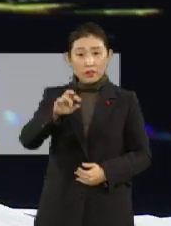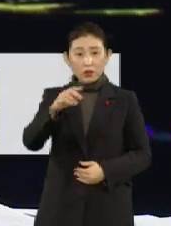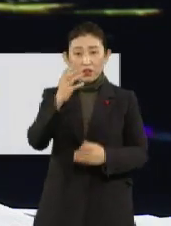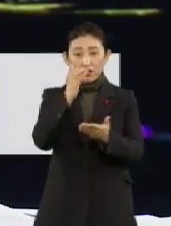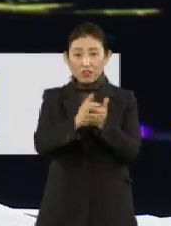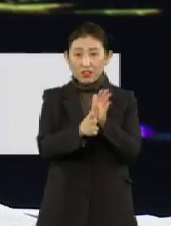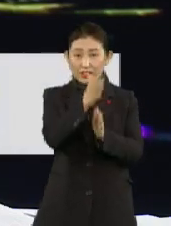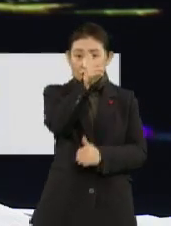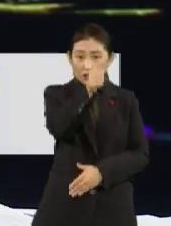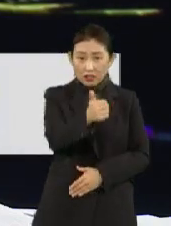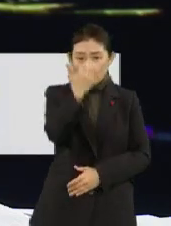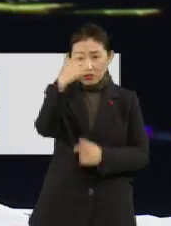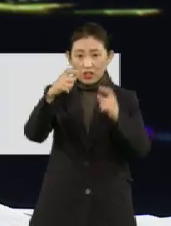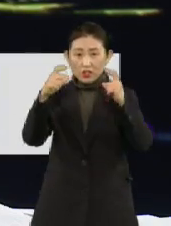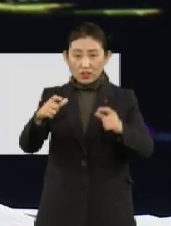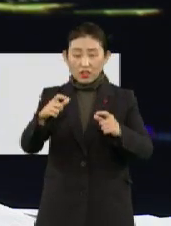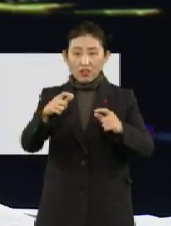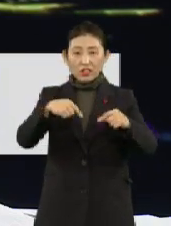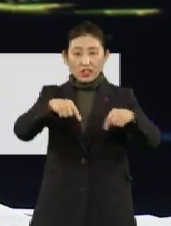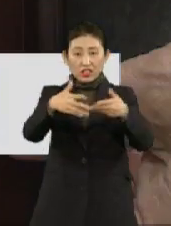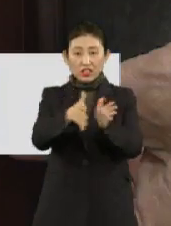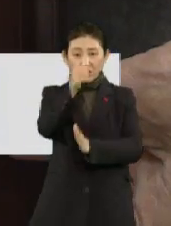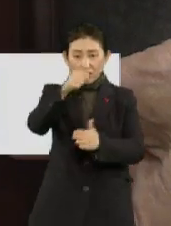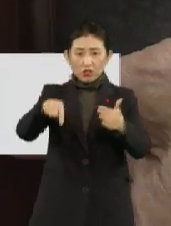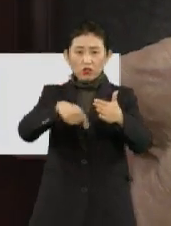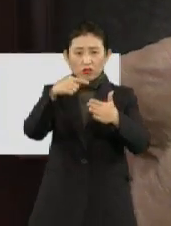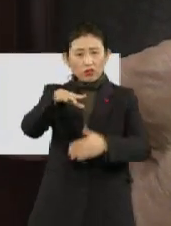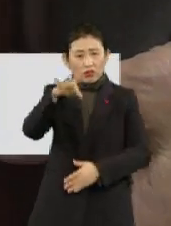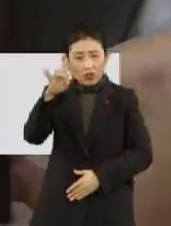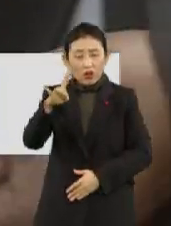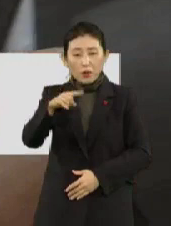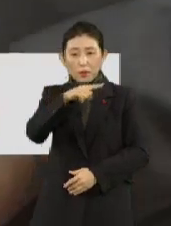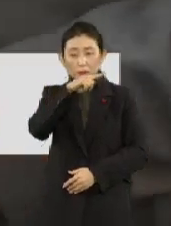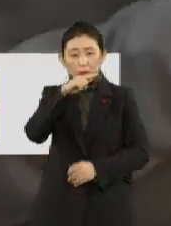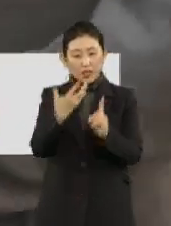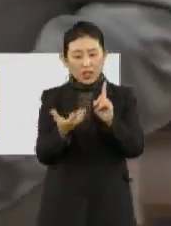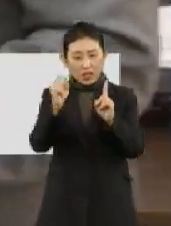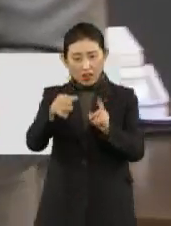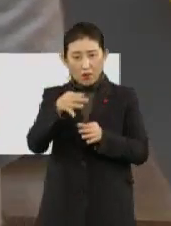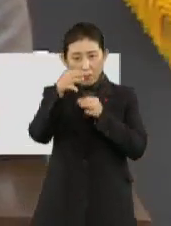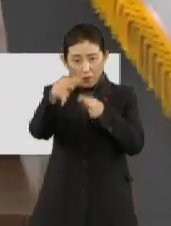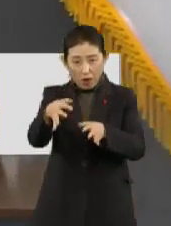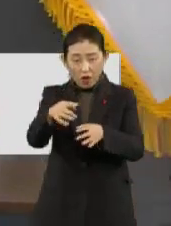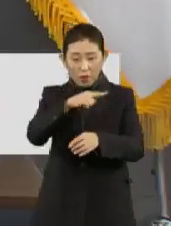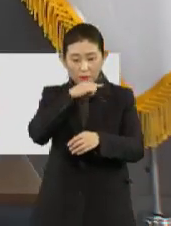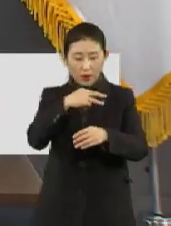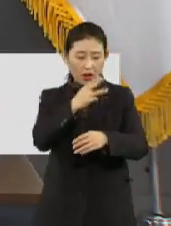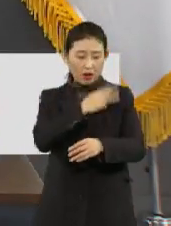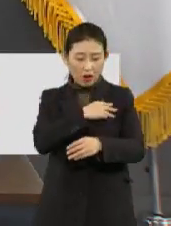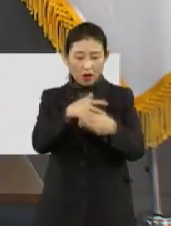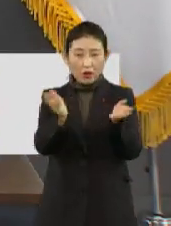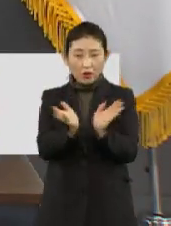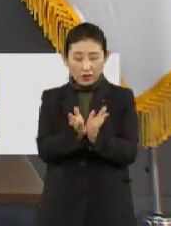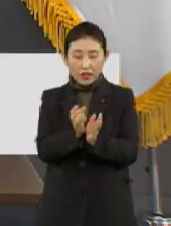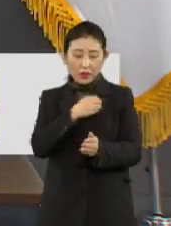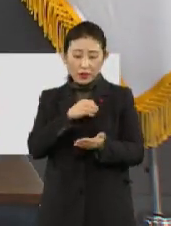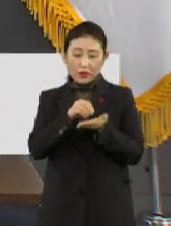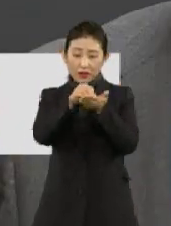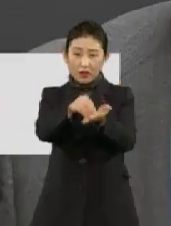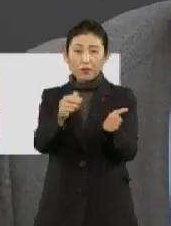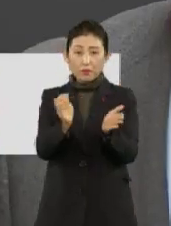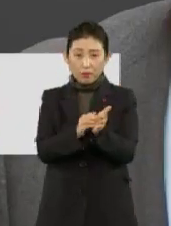박상돈 천안 시장이 충남지역 자치단체장 다운데 처음으로 사회복지공동모금회 고액 기부자 클럽인